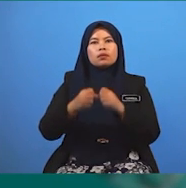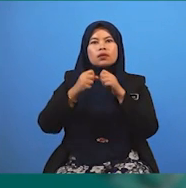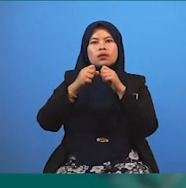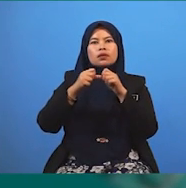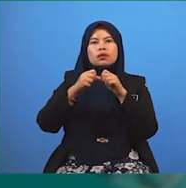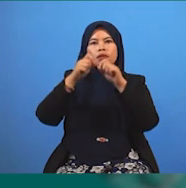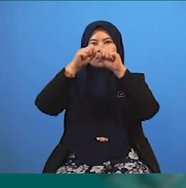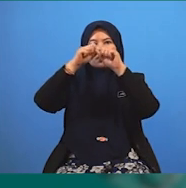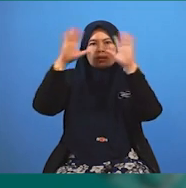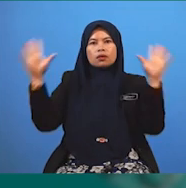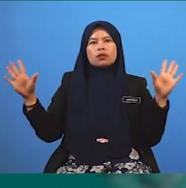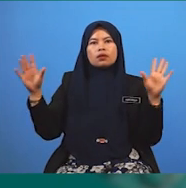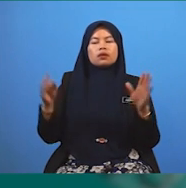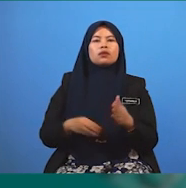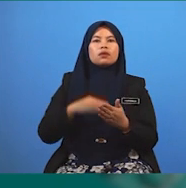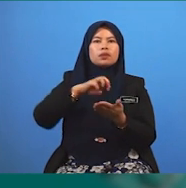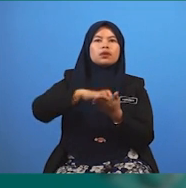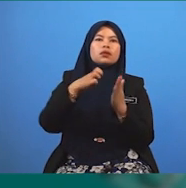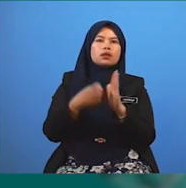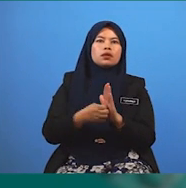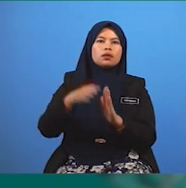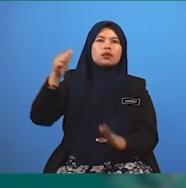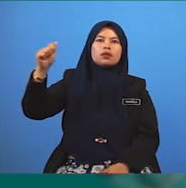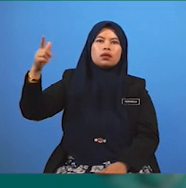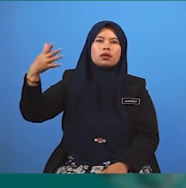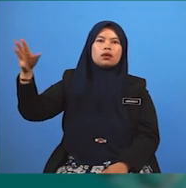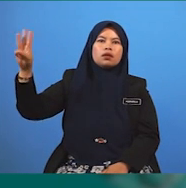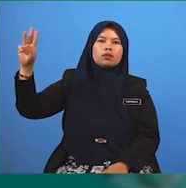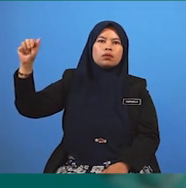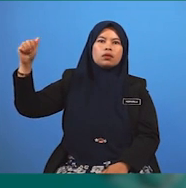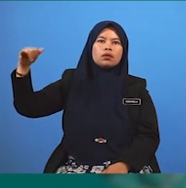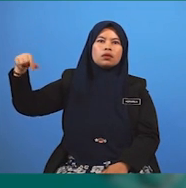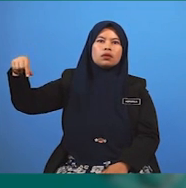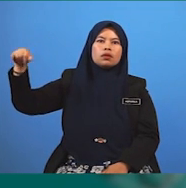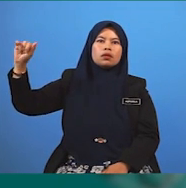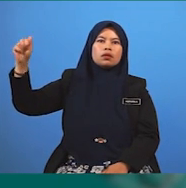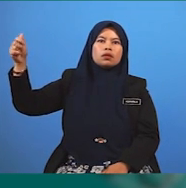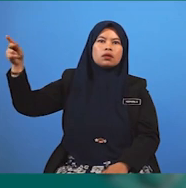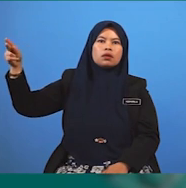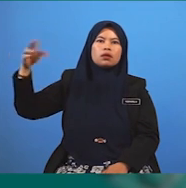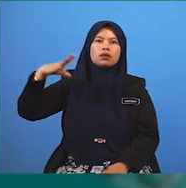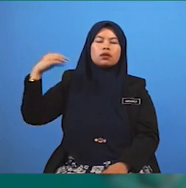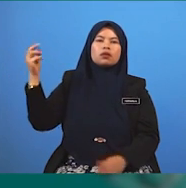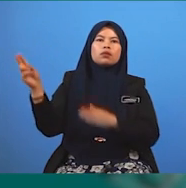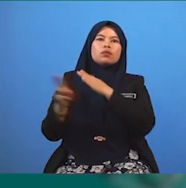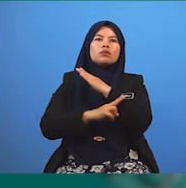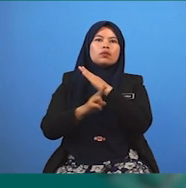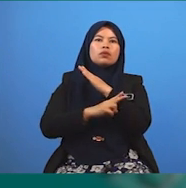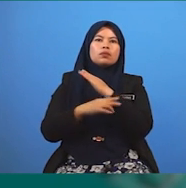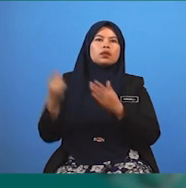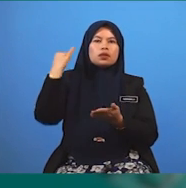pengertian Al-Waqi'ah dan hukum beriman dengannya. Yang kedua,